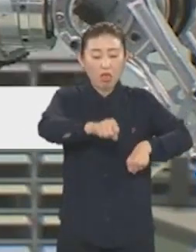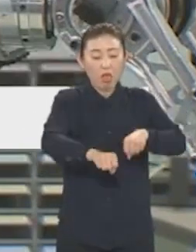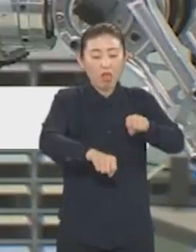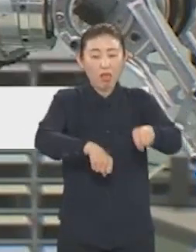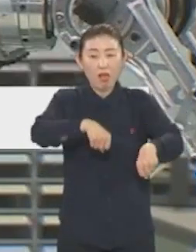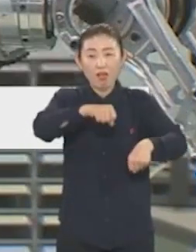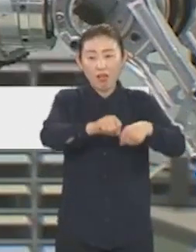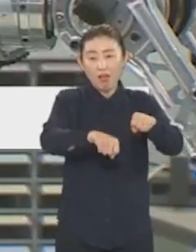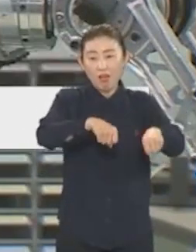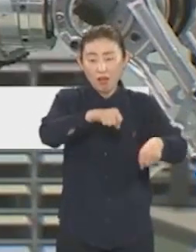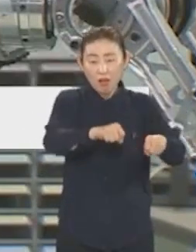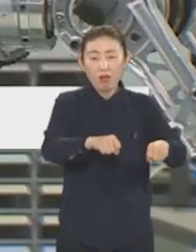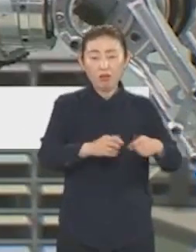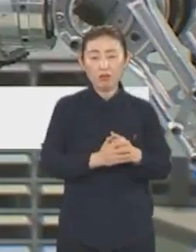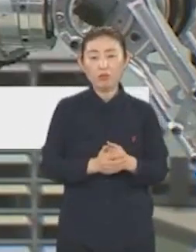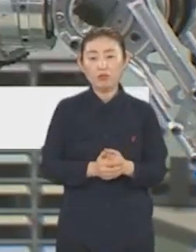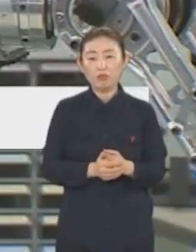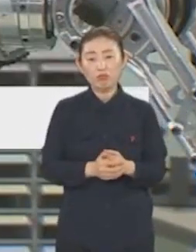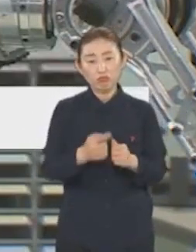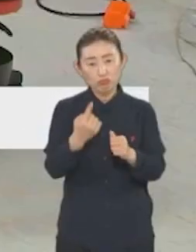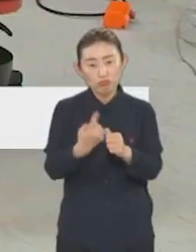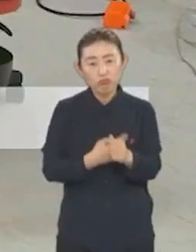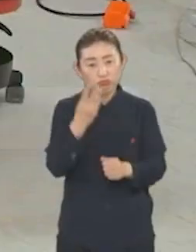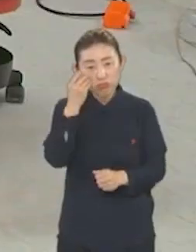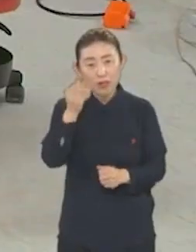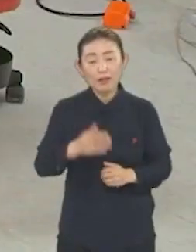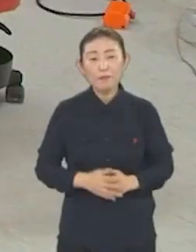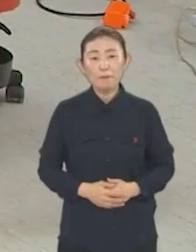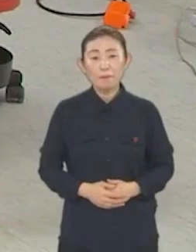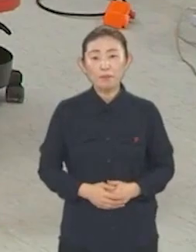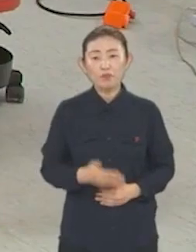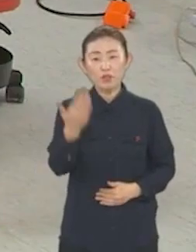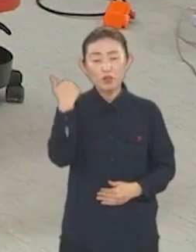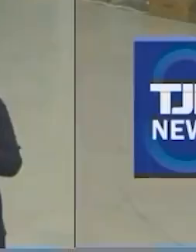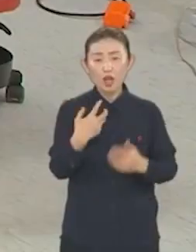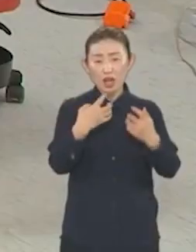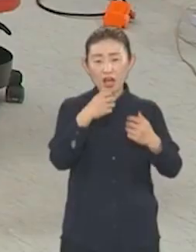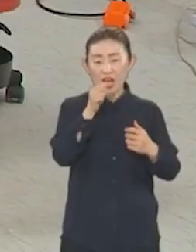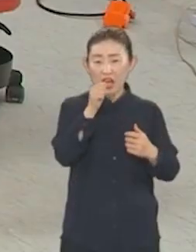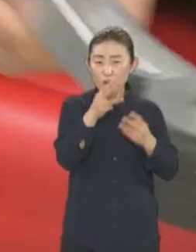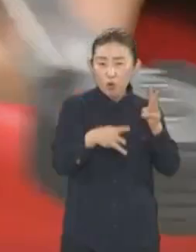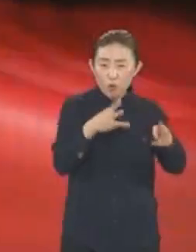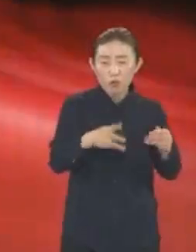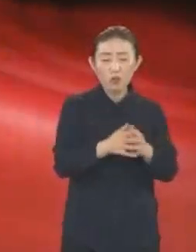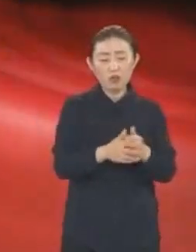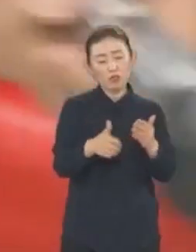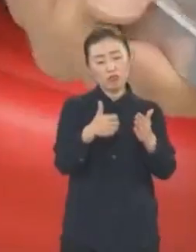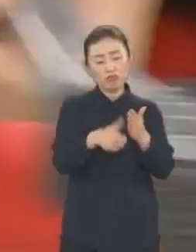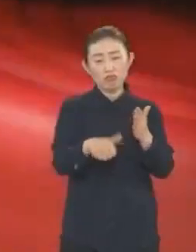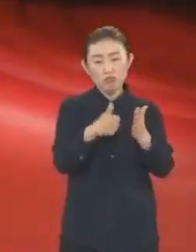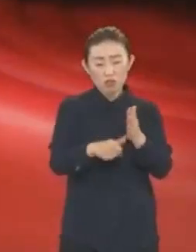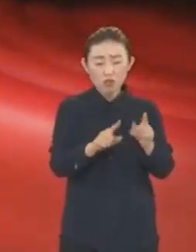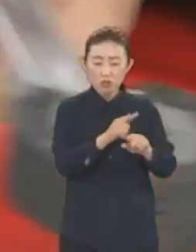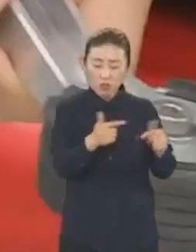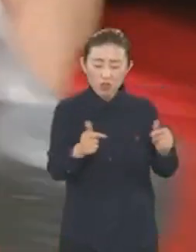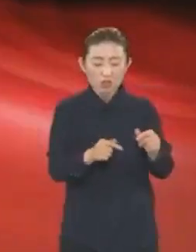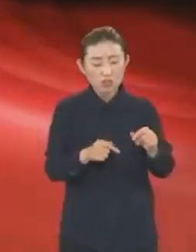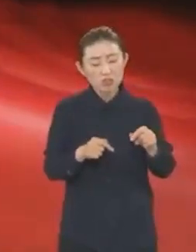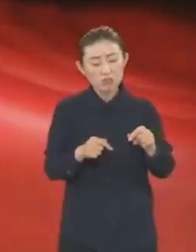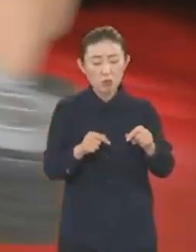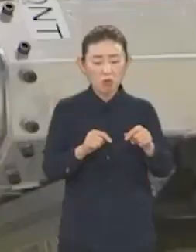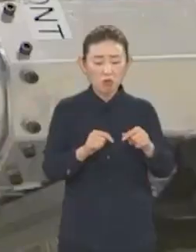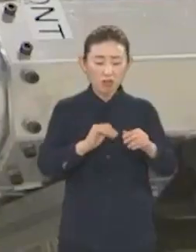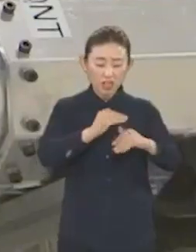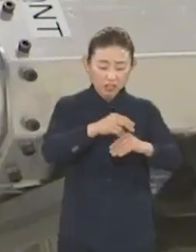않아서 경제적으로 이제 움직일 수 있게 되는 거죠. 그동안 로봇은 장애물을 피하거나 계단을 내려가는 게 가능했지만